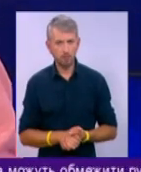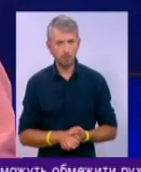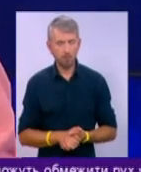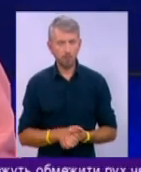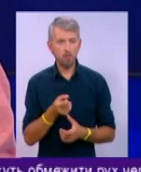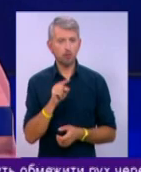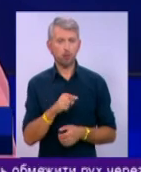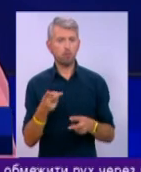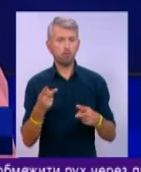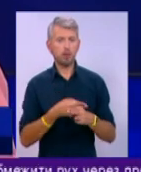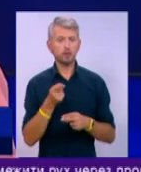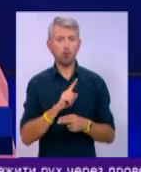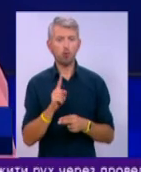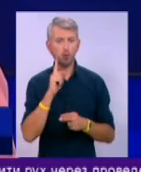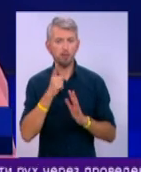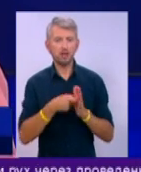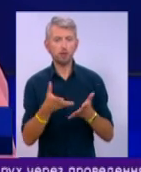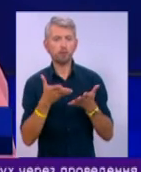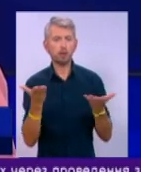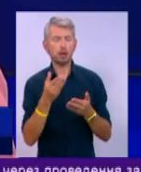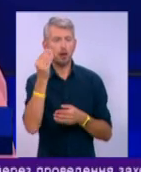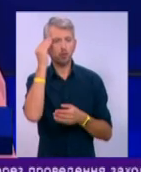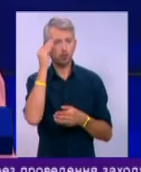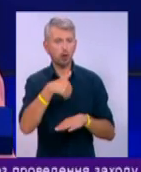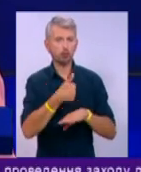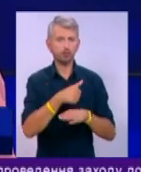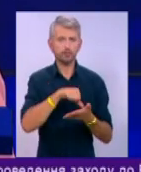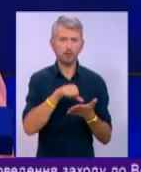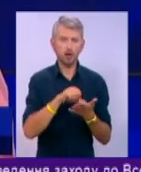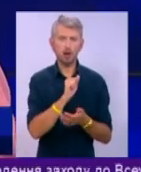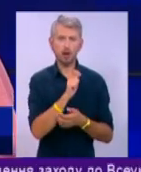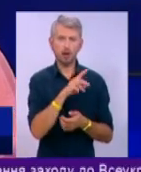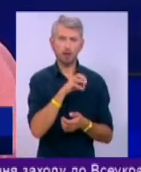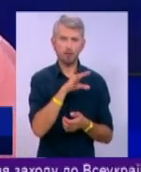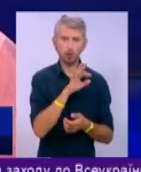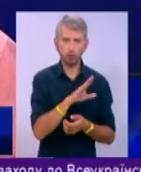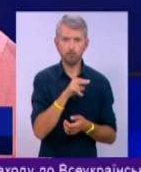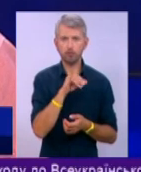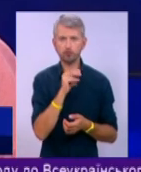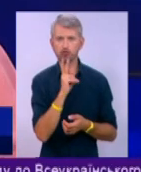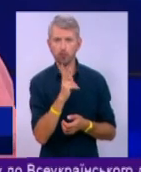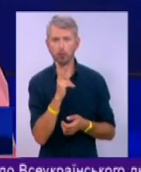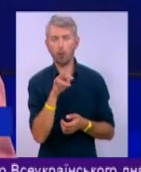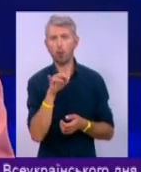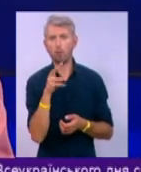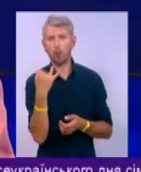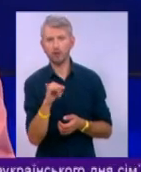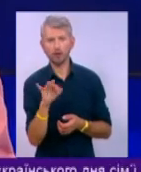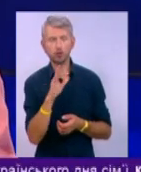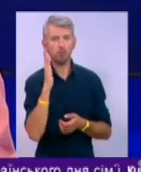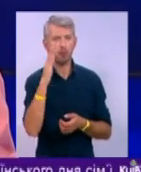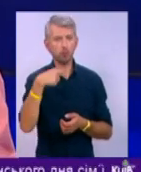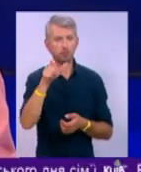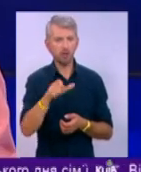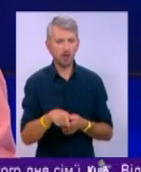Тому без того, щоб з'ясувати, яка думка основних гравців Ахметова, Пінчука, Коломойського і вже з ними щодо майбутнього